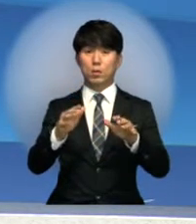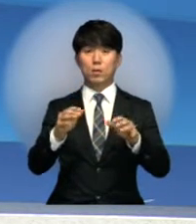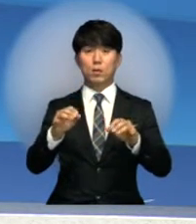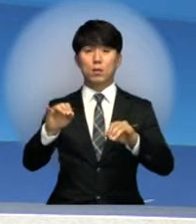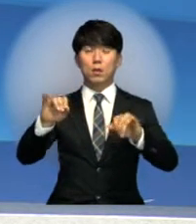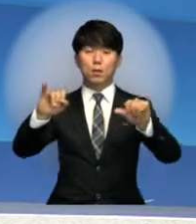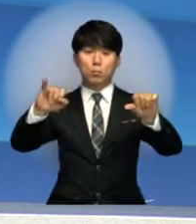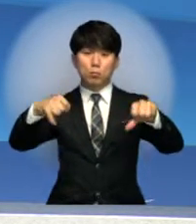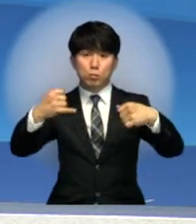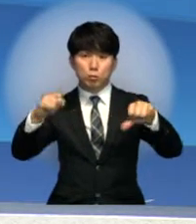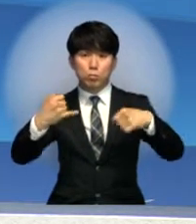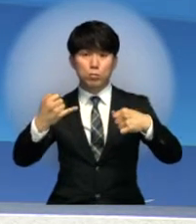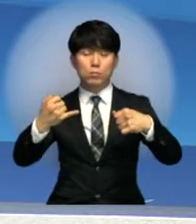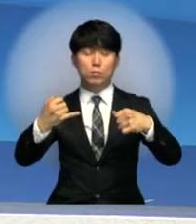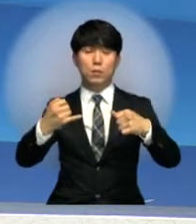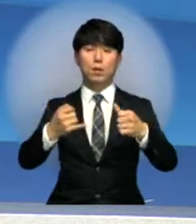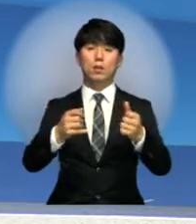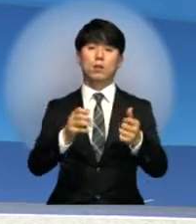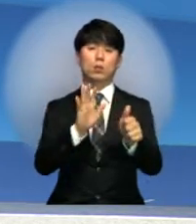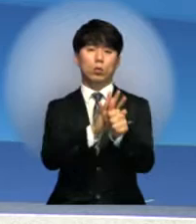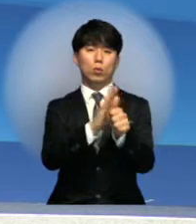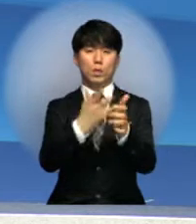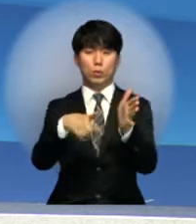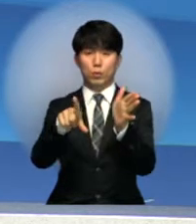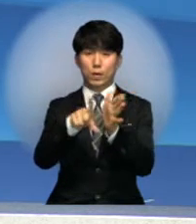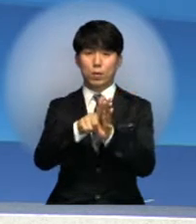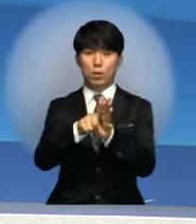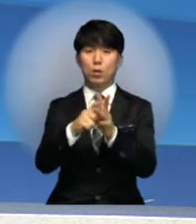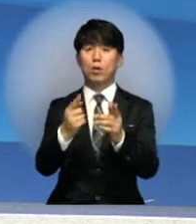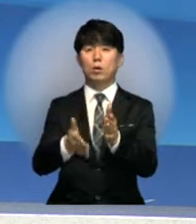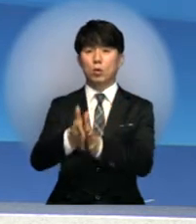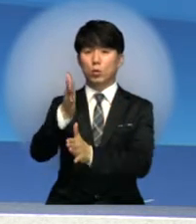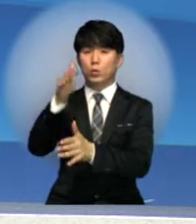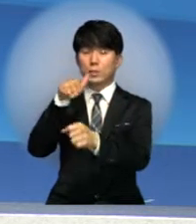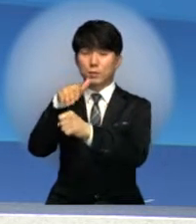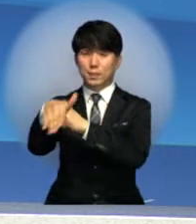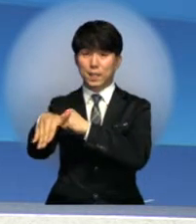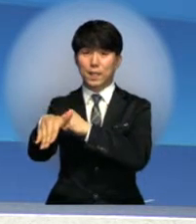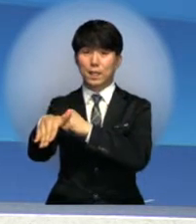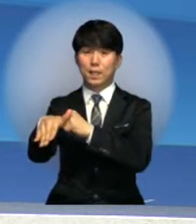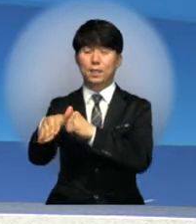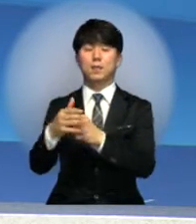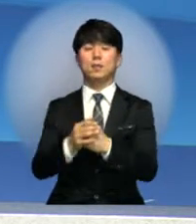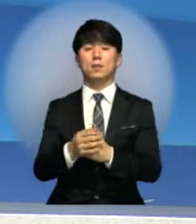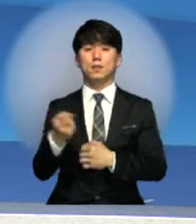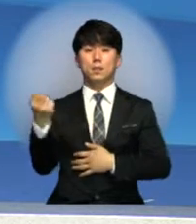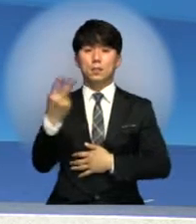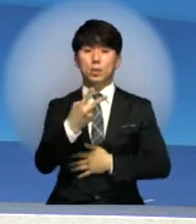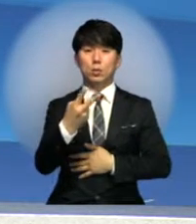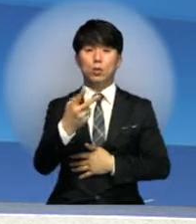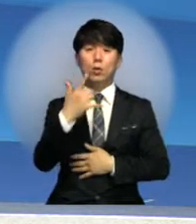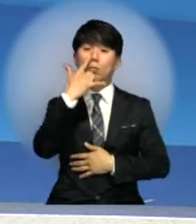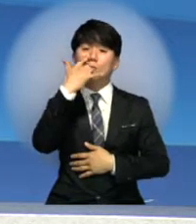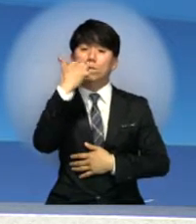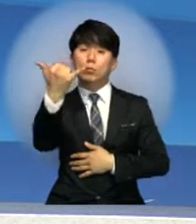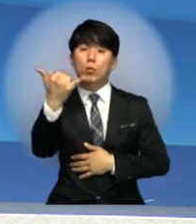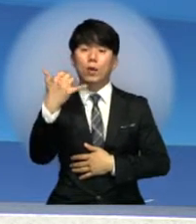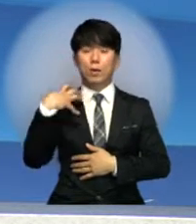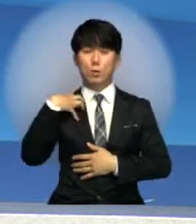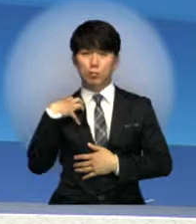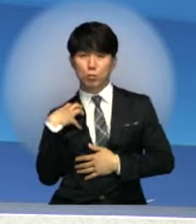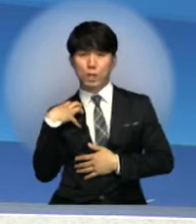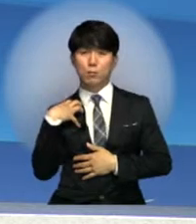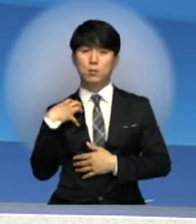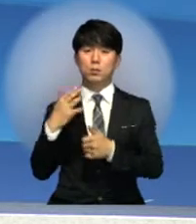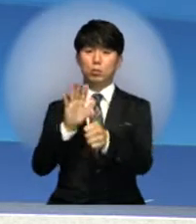도심형 학교를 좀 지속적으로 확대하고 또 이 학부모의 여러 가지 부담을 경감하는 뭐 방과 후